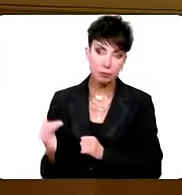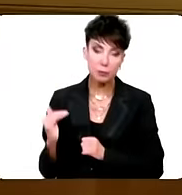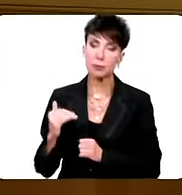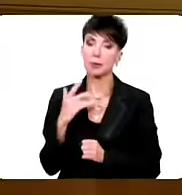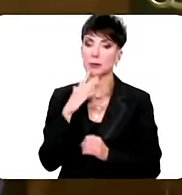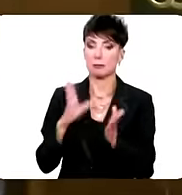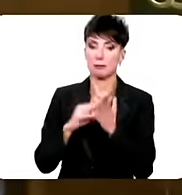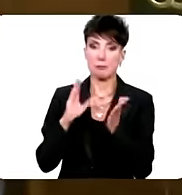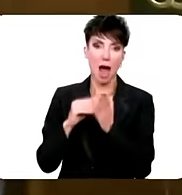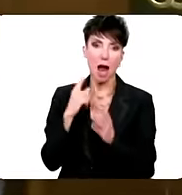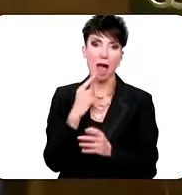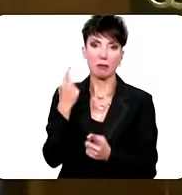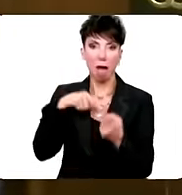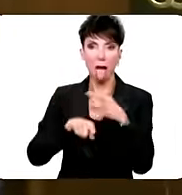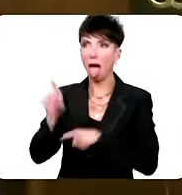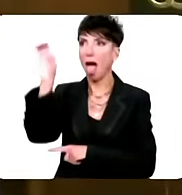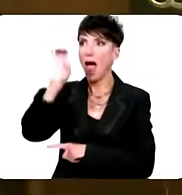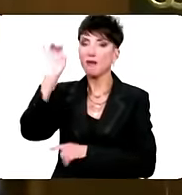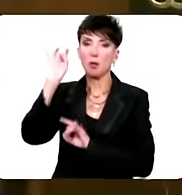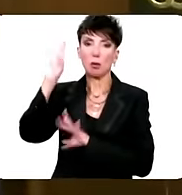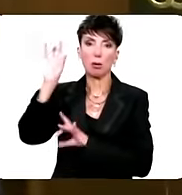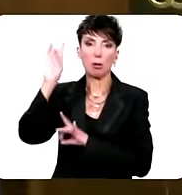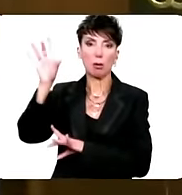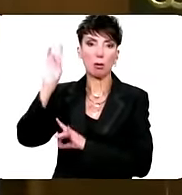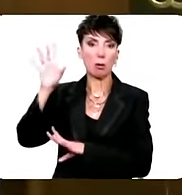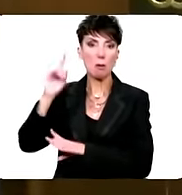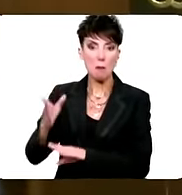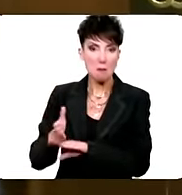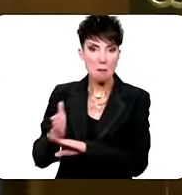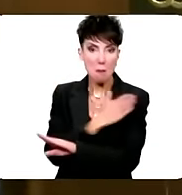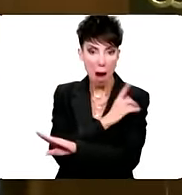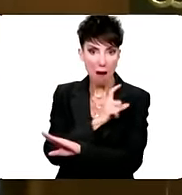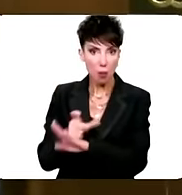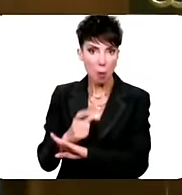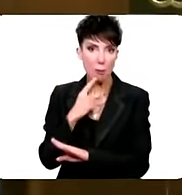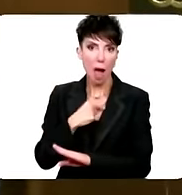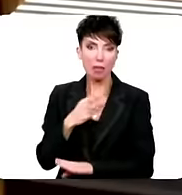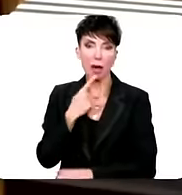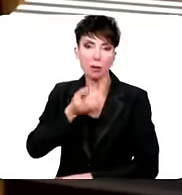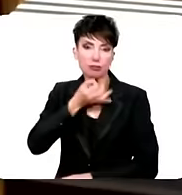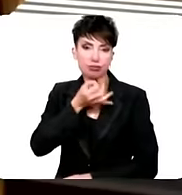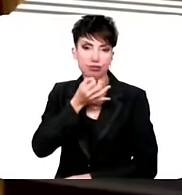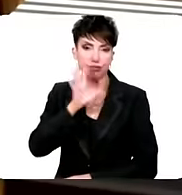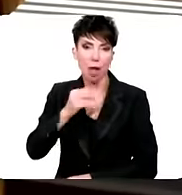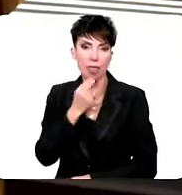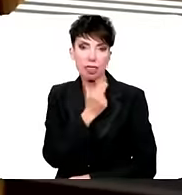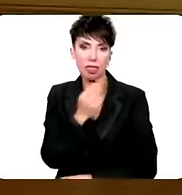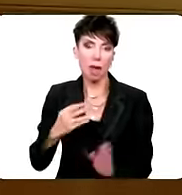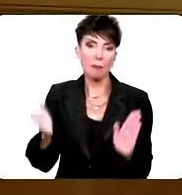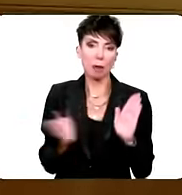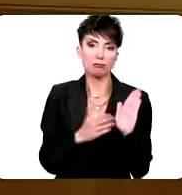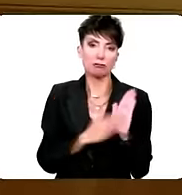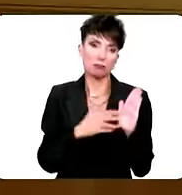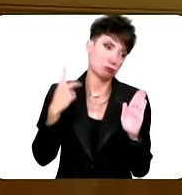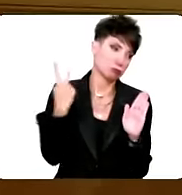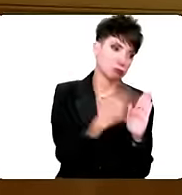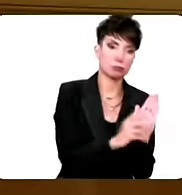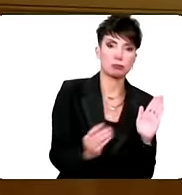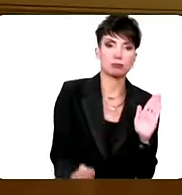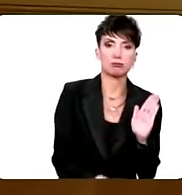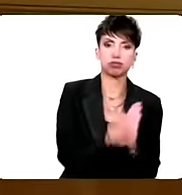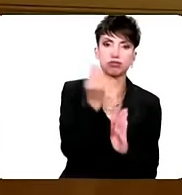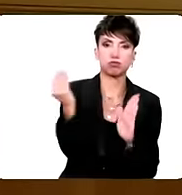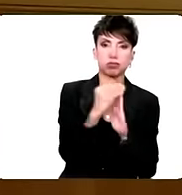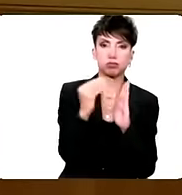Ευρώπη ή για μεγάλα θέματα. Συζητούσαμε μια εβδομάδα, ειδικά στο τέλος, για το πόθεν έσχεση του κ. Κασελάκη. Καταρχάς, δεν μπορώ να κατηγορήσω κανέναν